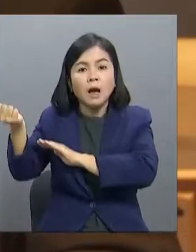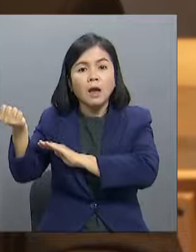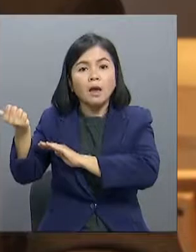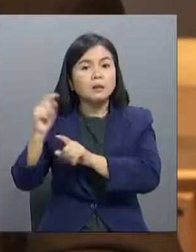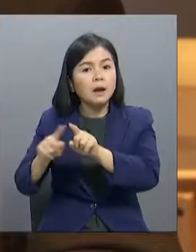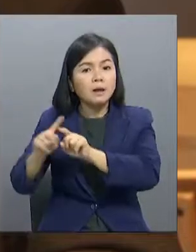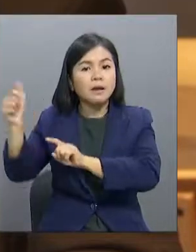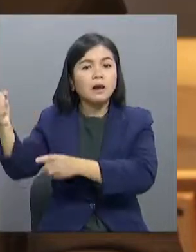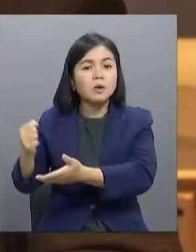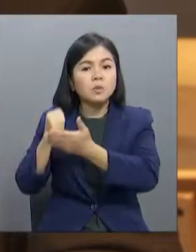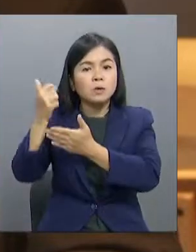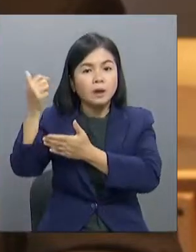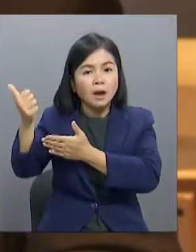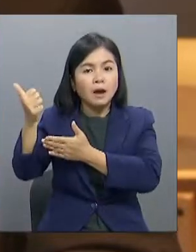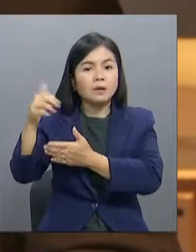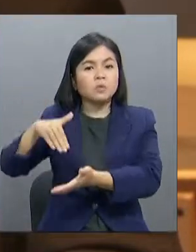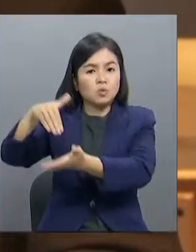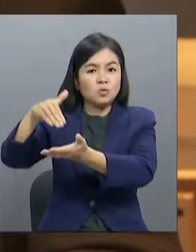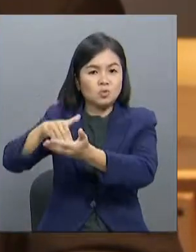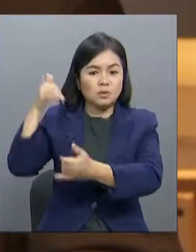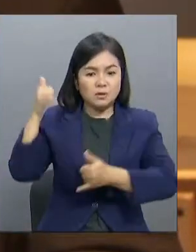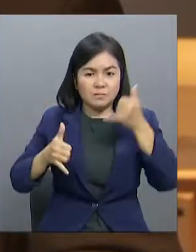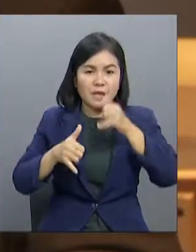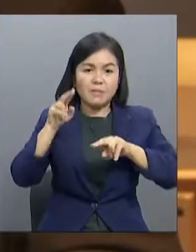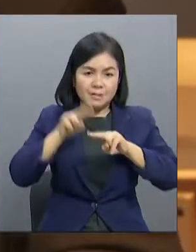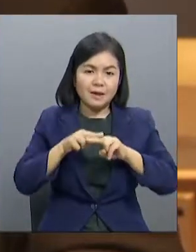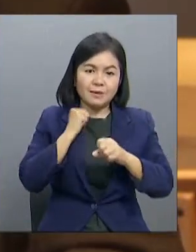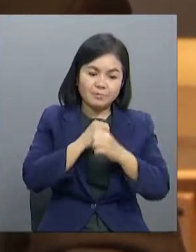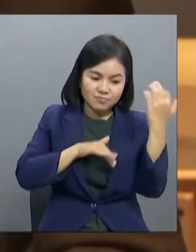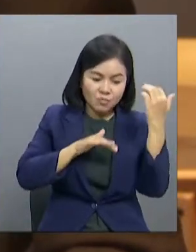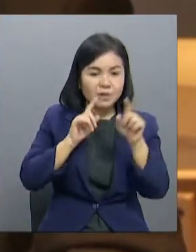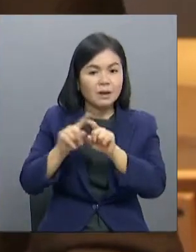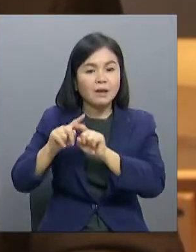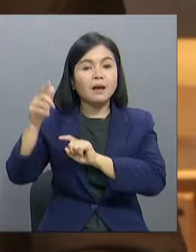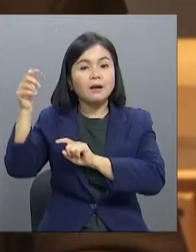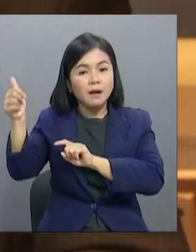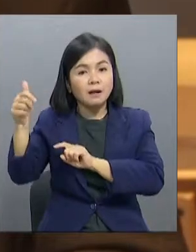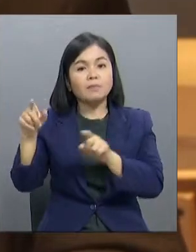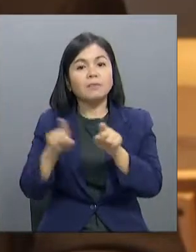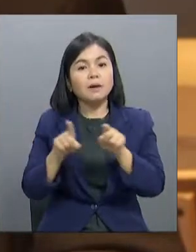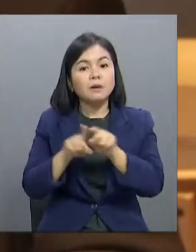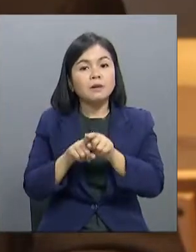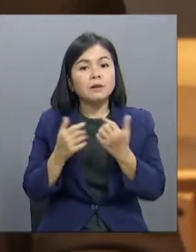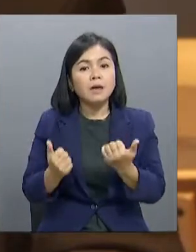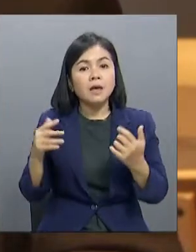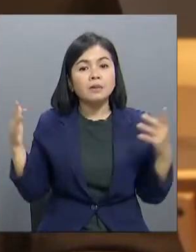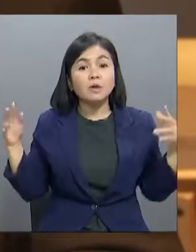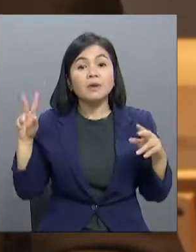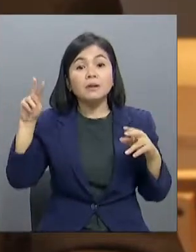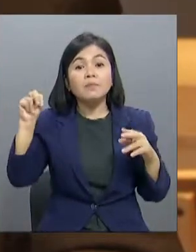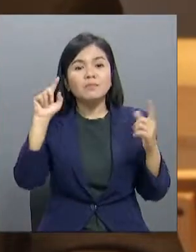ได้แล้วในเมื่อเป็นเช่นนี้แล้วมอพอมีลูกค้าของลูกค้าก็สามารถนัดมาประชุม